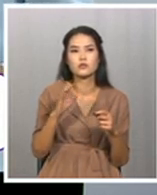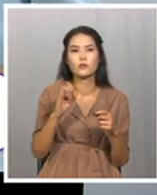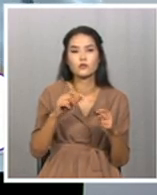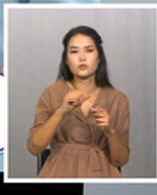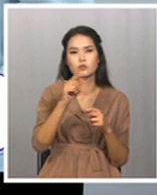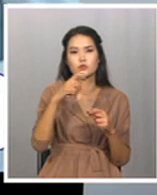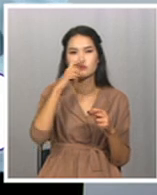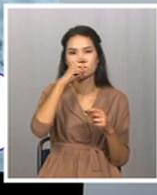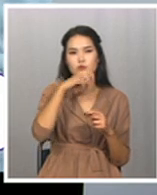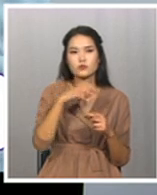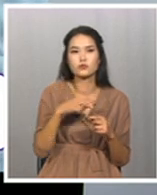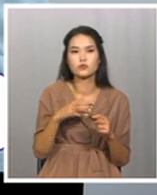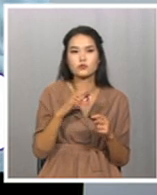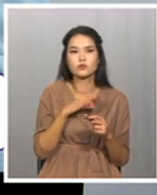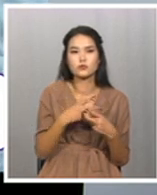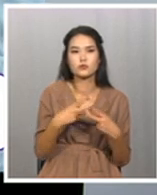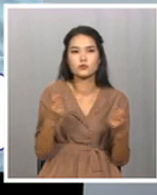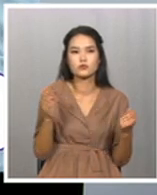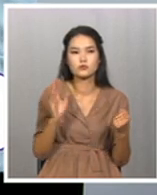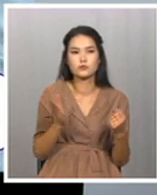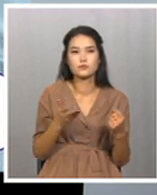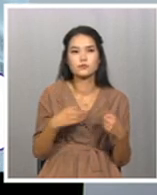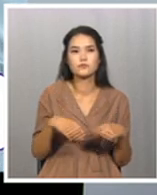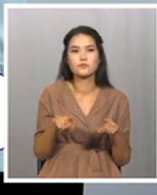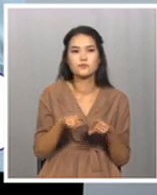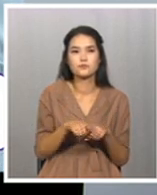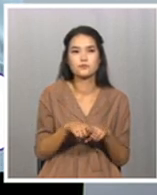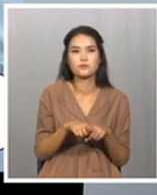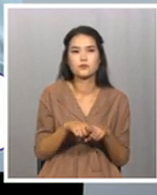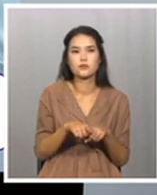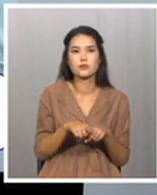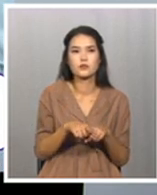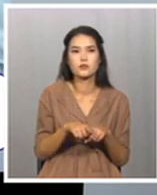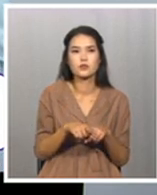зат мөлшерлері тең болады. Ары қарай,